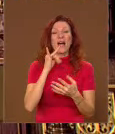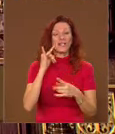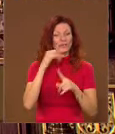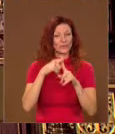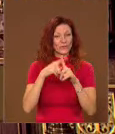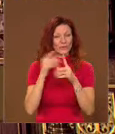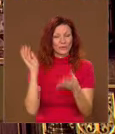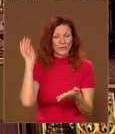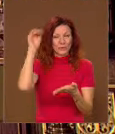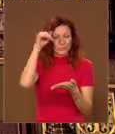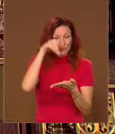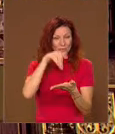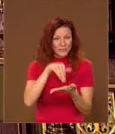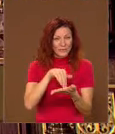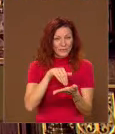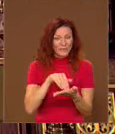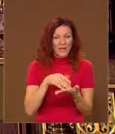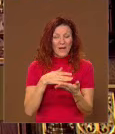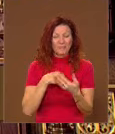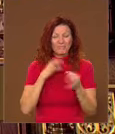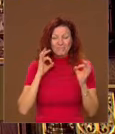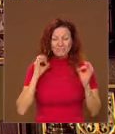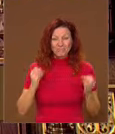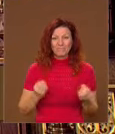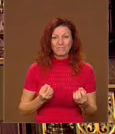радостното събитие на